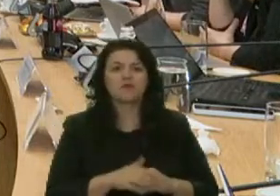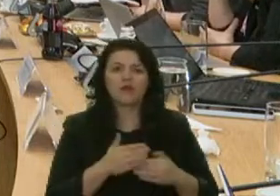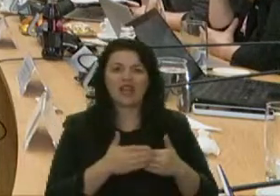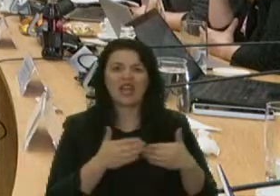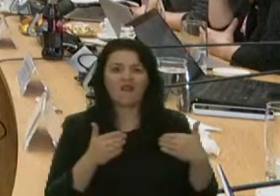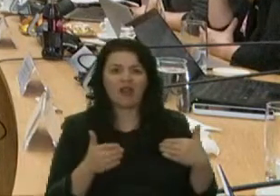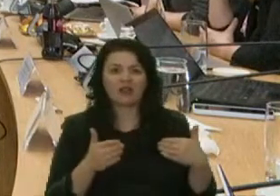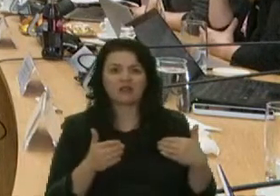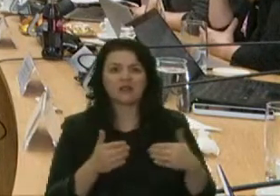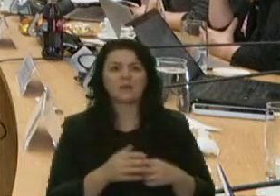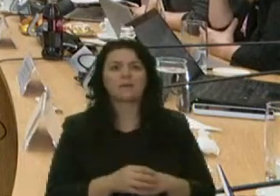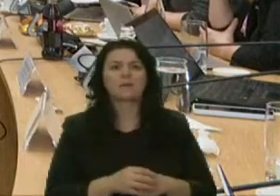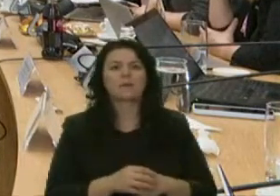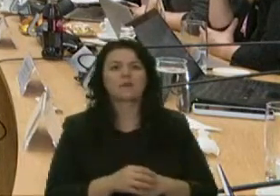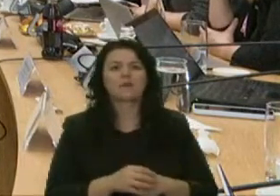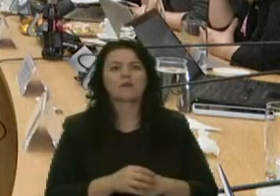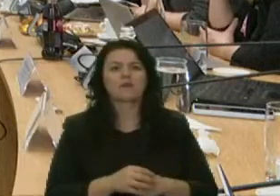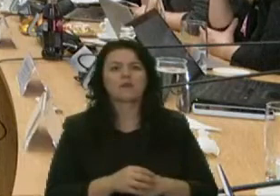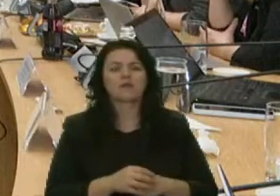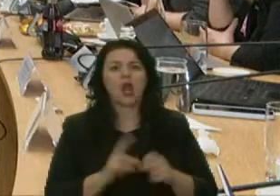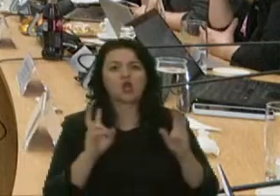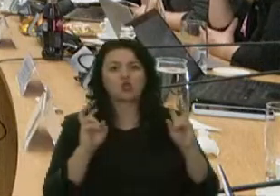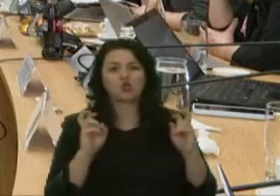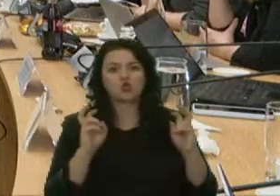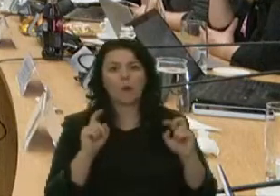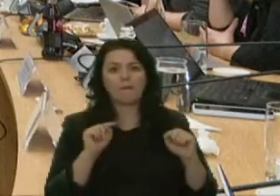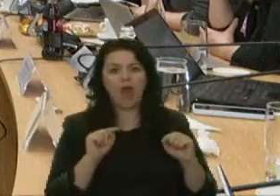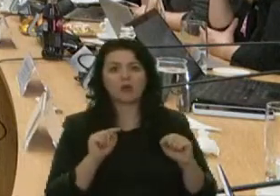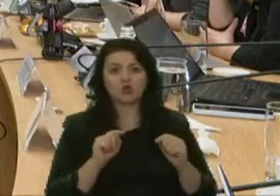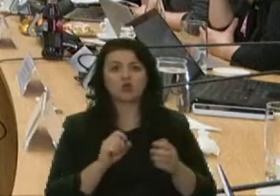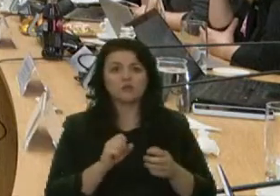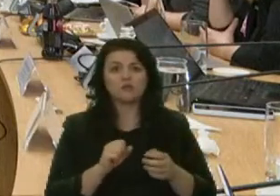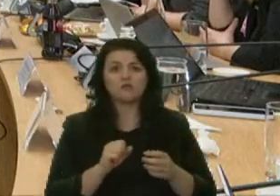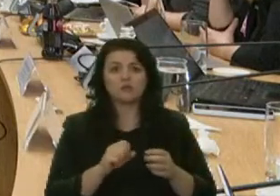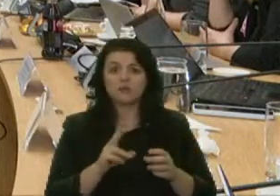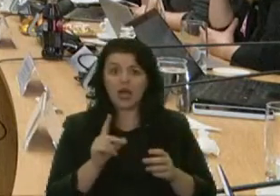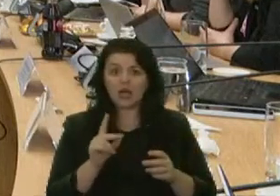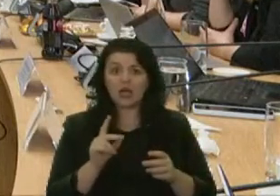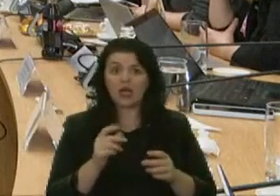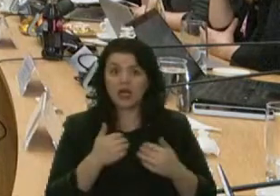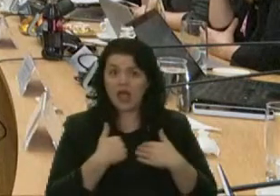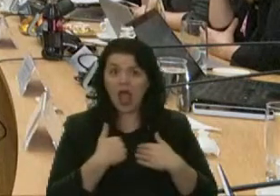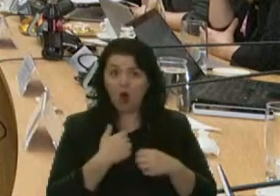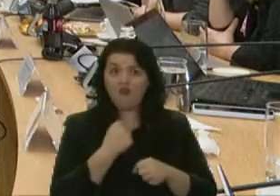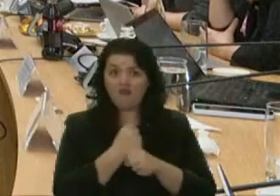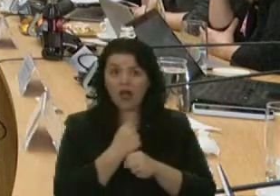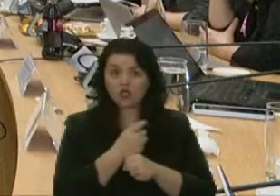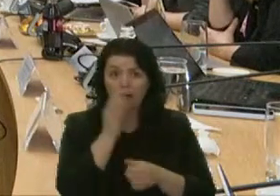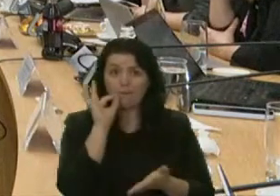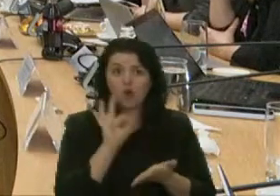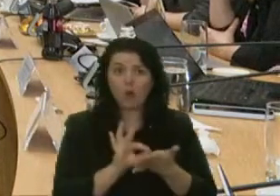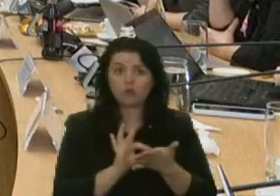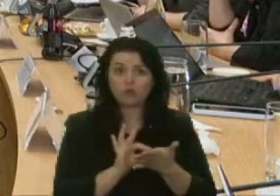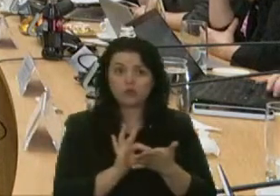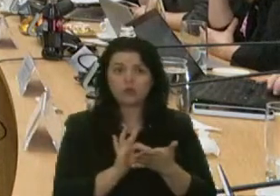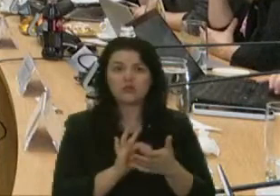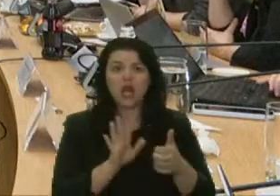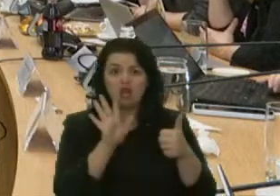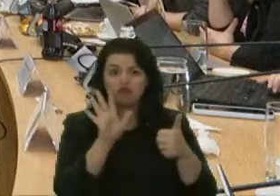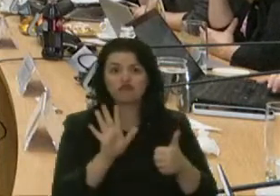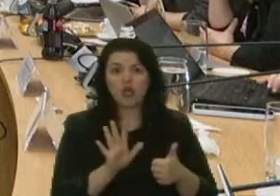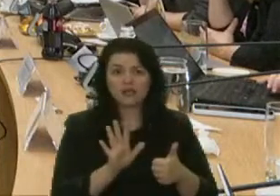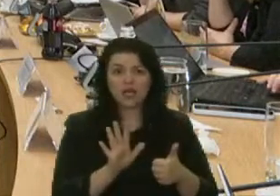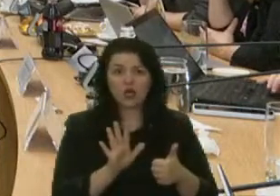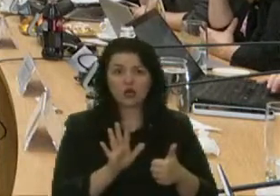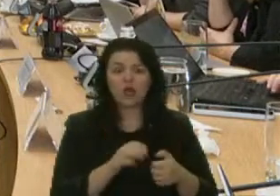la la la subiectul extrem de serios indiferent că vă retrage sau nu amendamentul Eu fac ceea ce am promis nu de acum C de șase luni de zile de când am